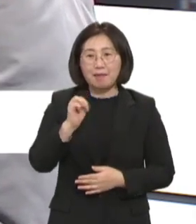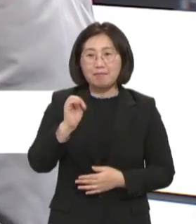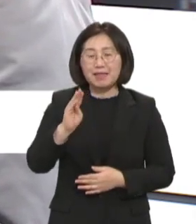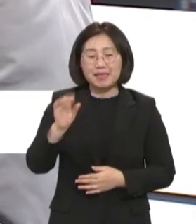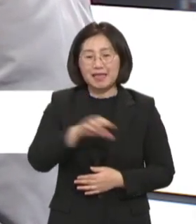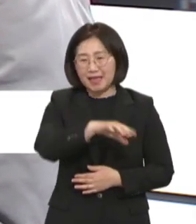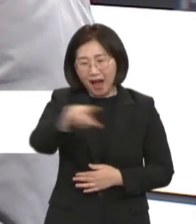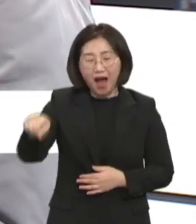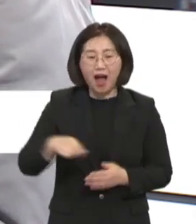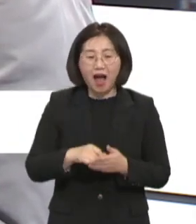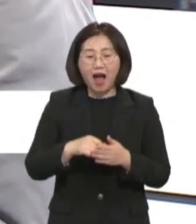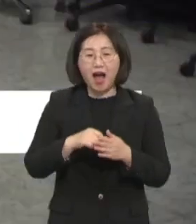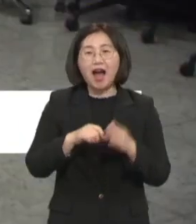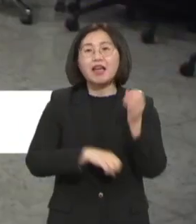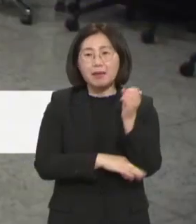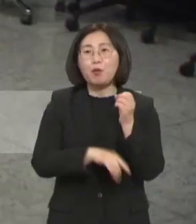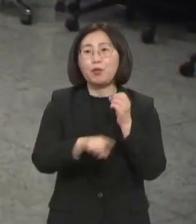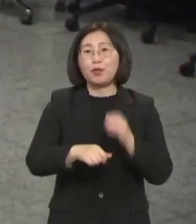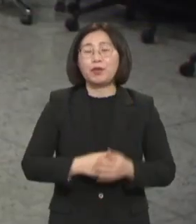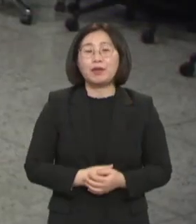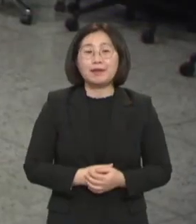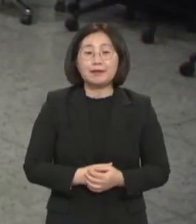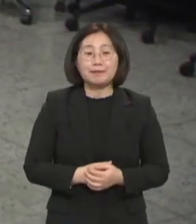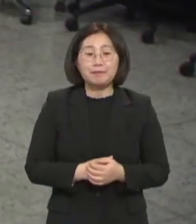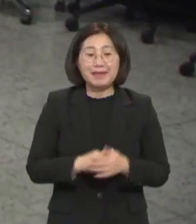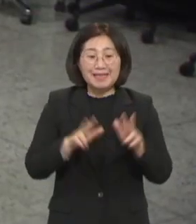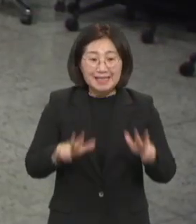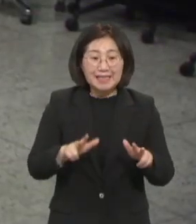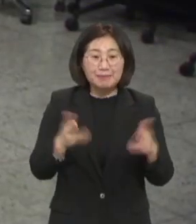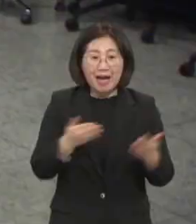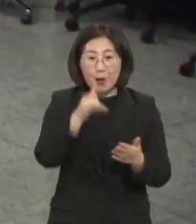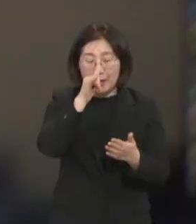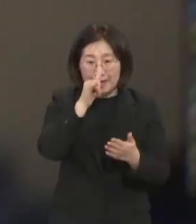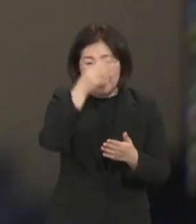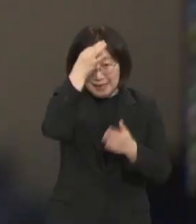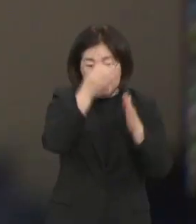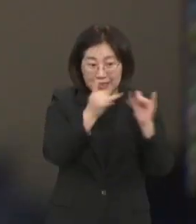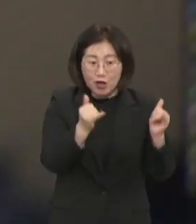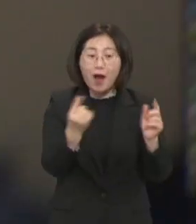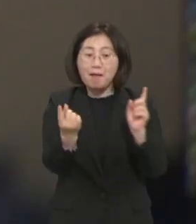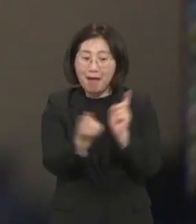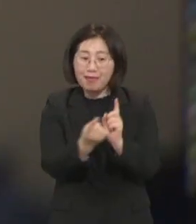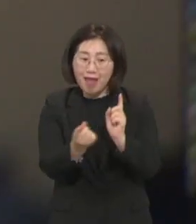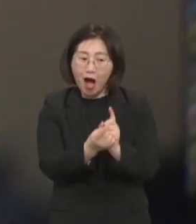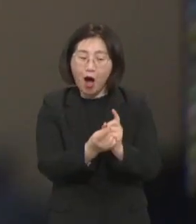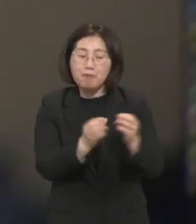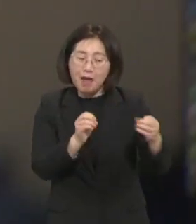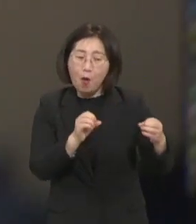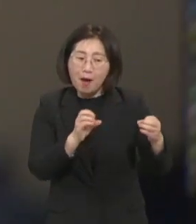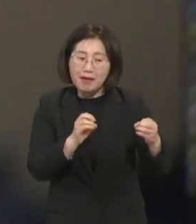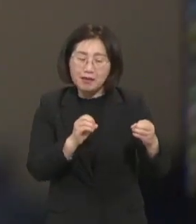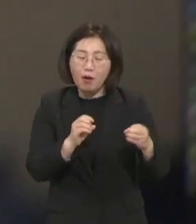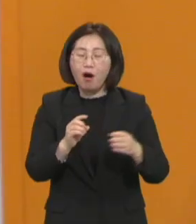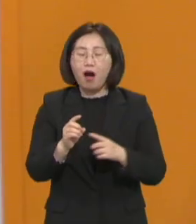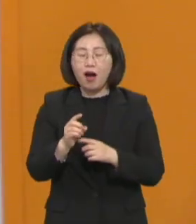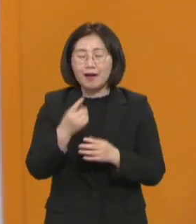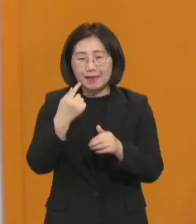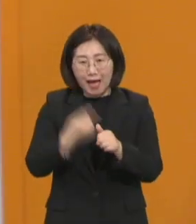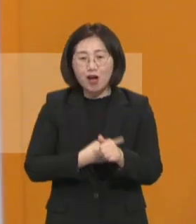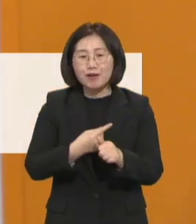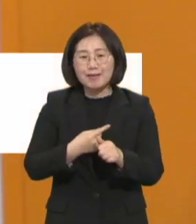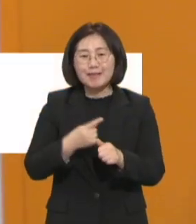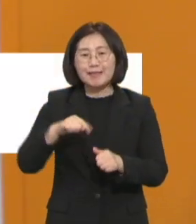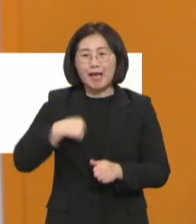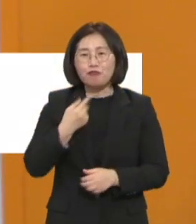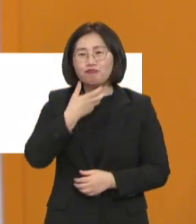민방까지 무선 설비 기본이야. 현직 엔지니어와의 만남으로 태환 씨의 진로는 더 선명해졌습니다.